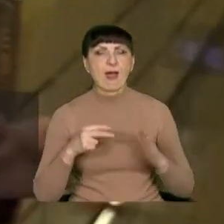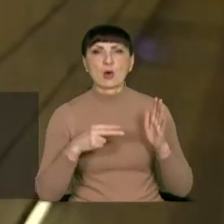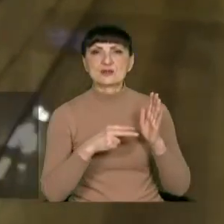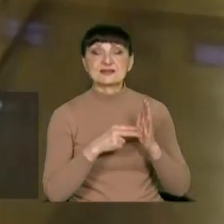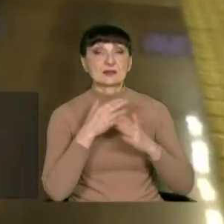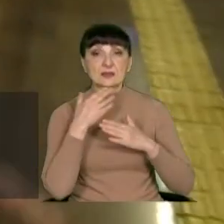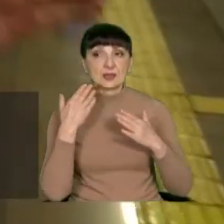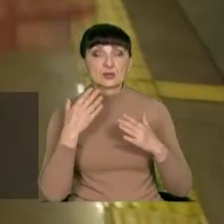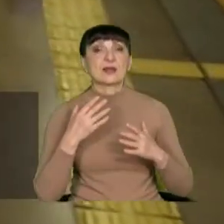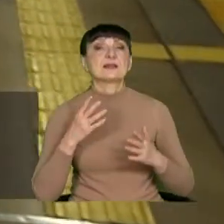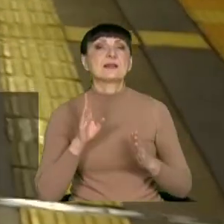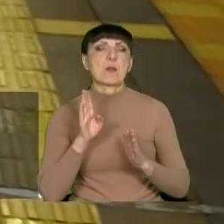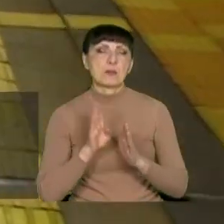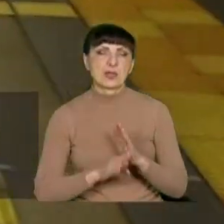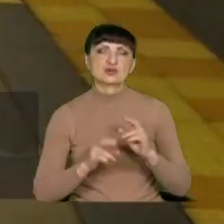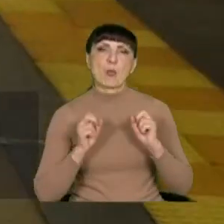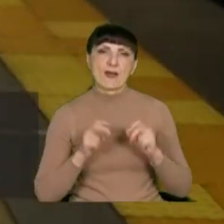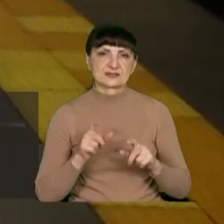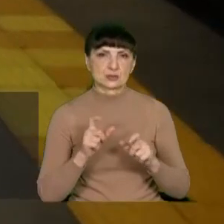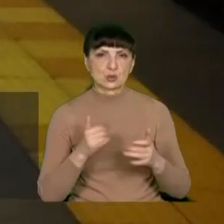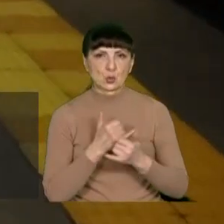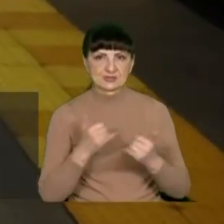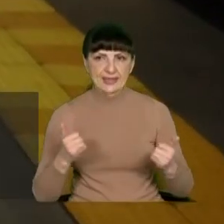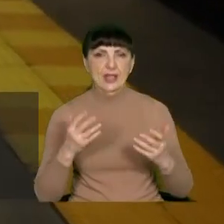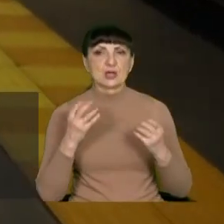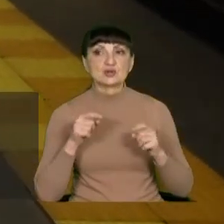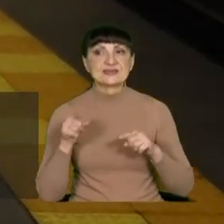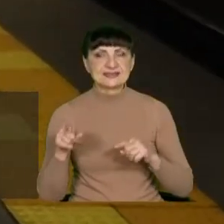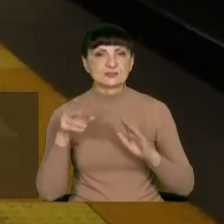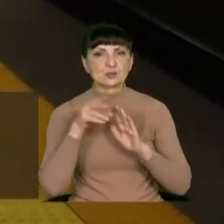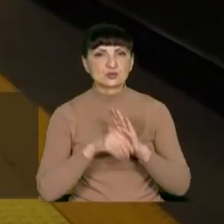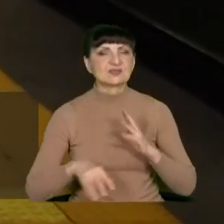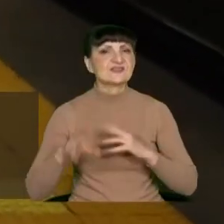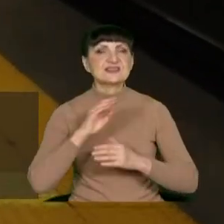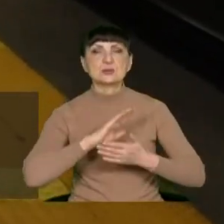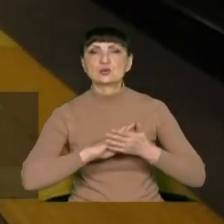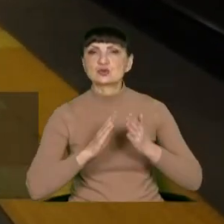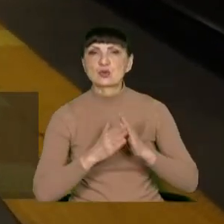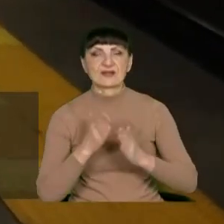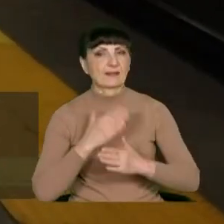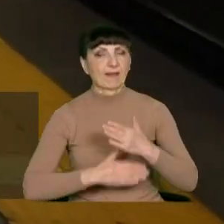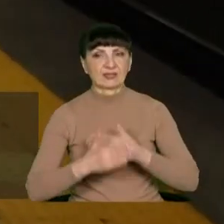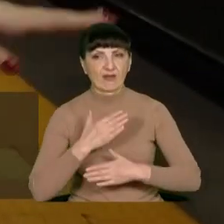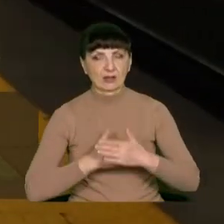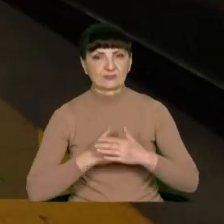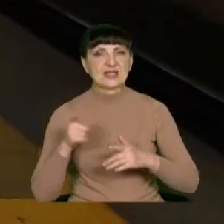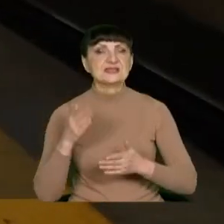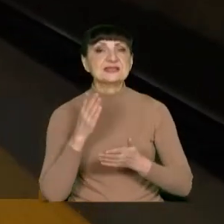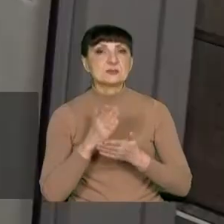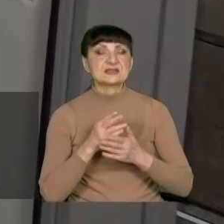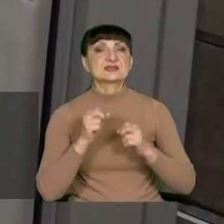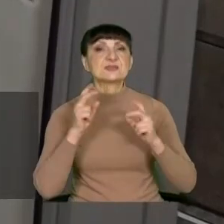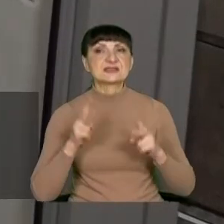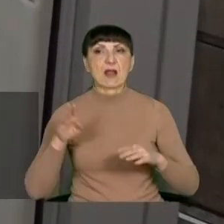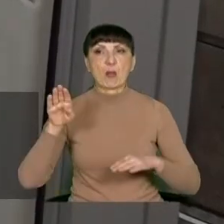все это делается для безопасности пассажиров. Кроме того, здесь предусмотрены и все условия для инвалидов. Здесь имеются